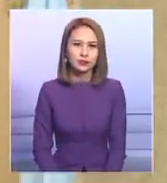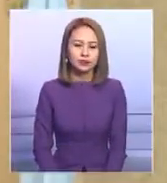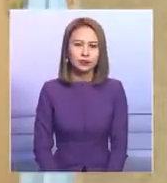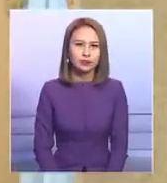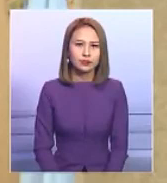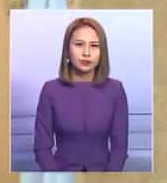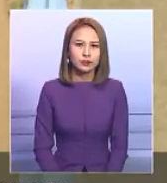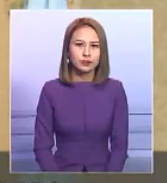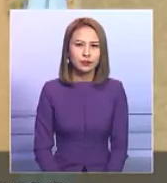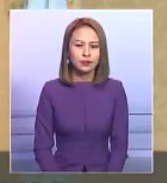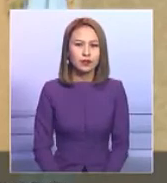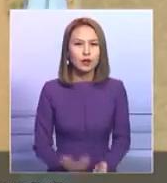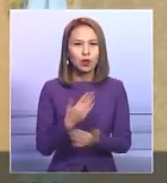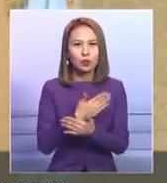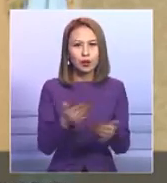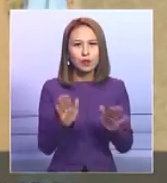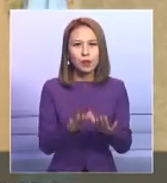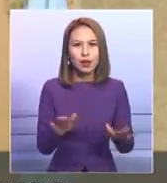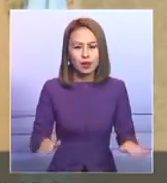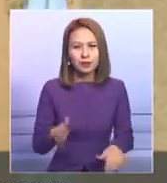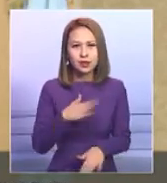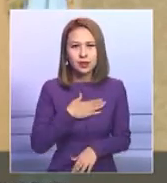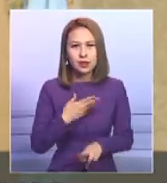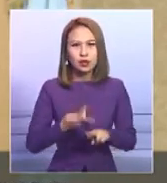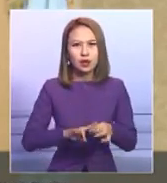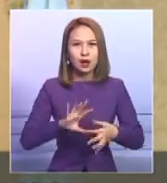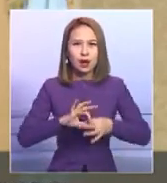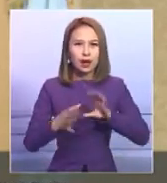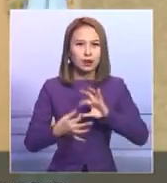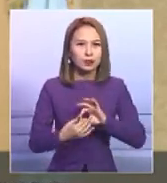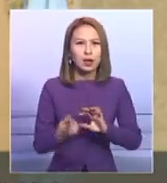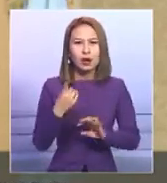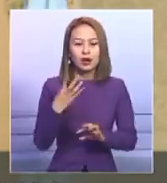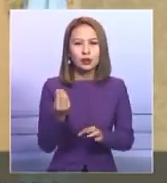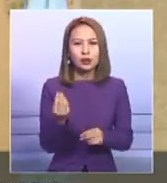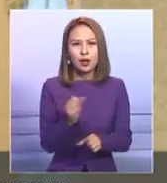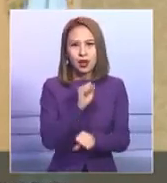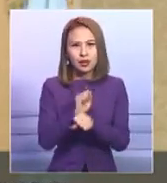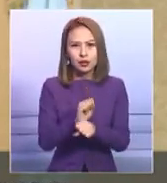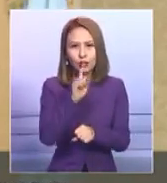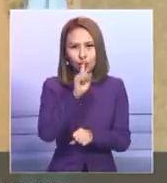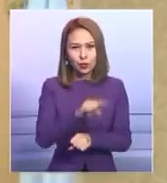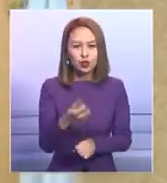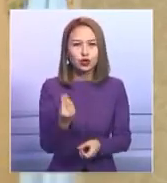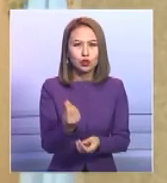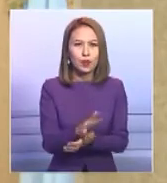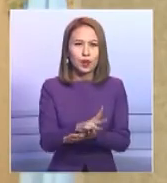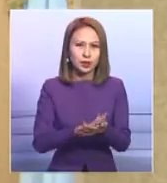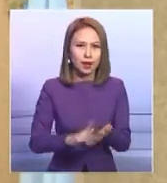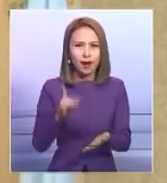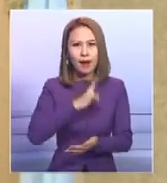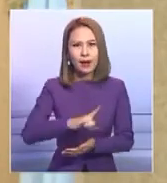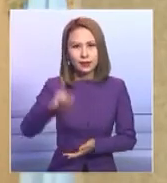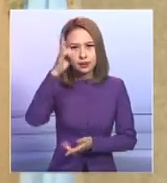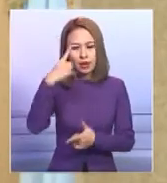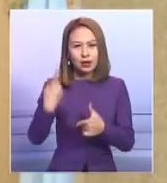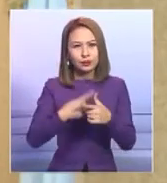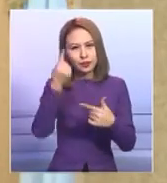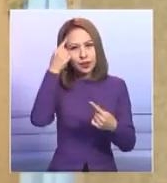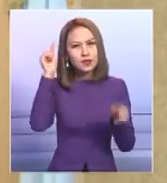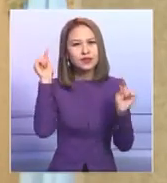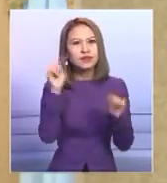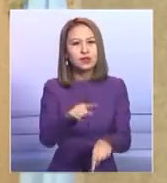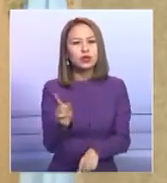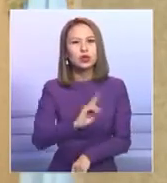Бұл балаларымыз келешекте осы тек қана олимпиада жетістіктерімен жетіп қана қоймай, Қазақстанның атын ол шетелге